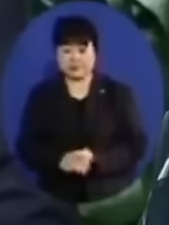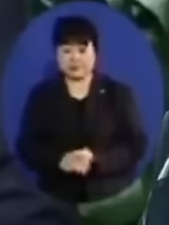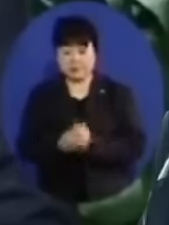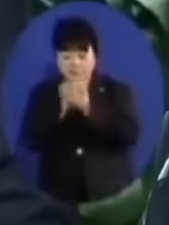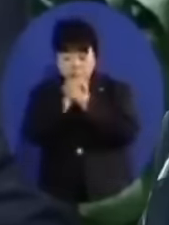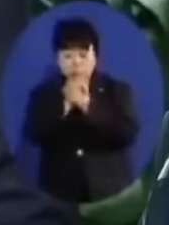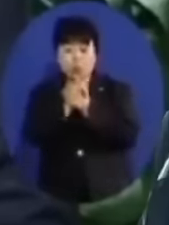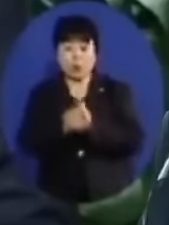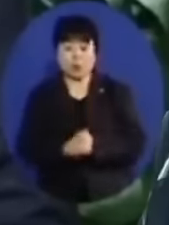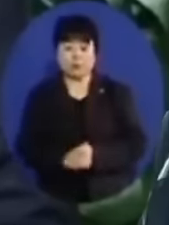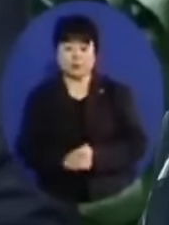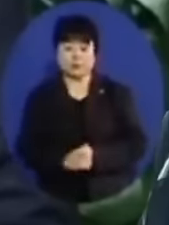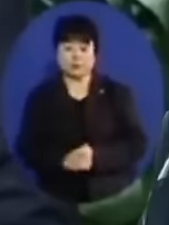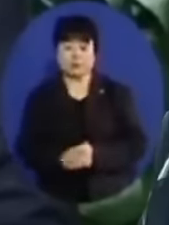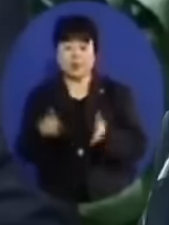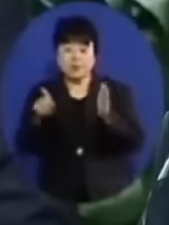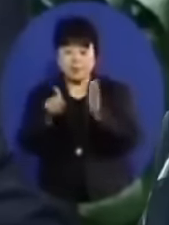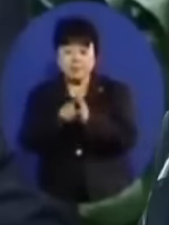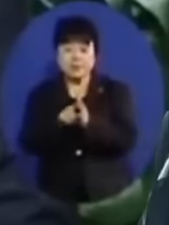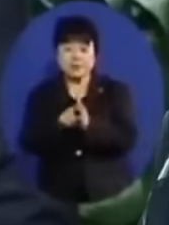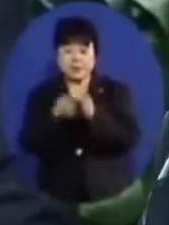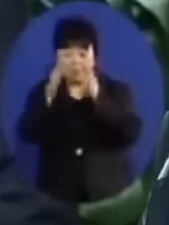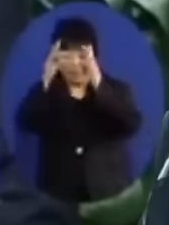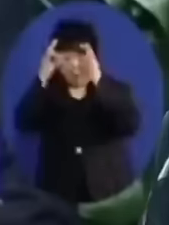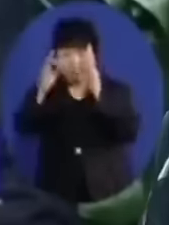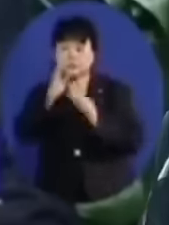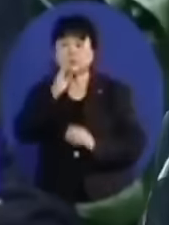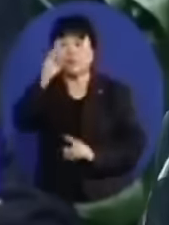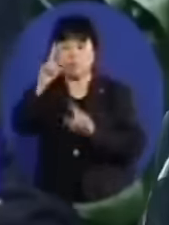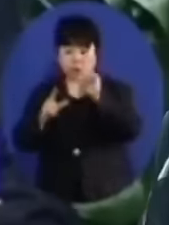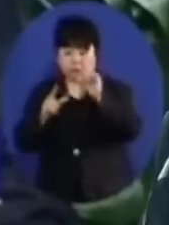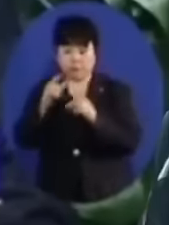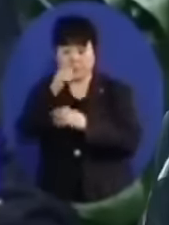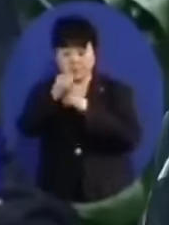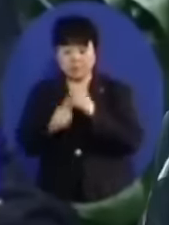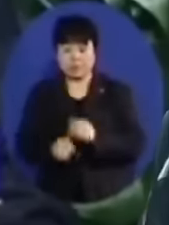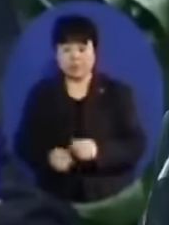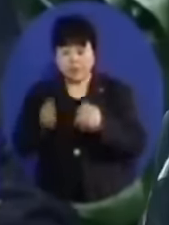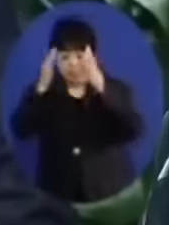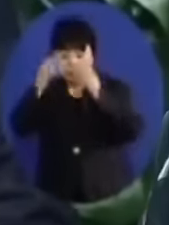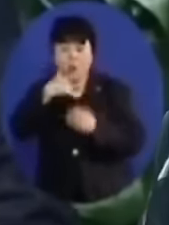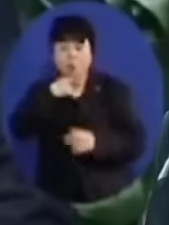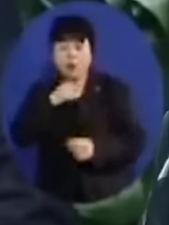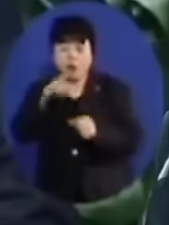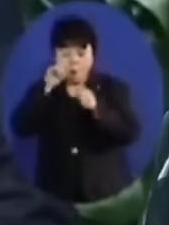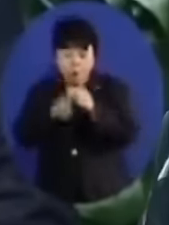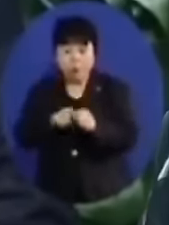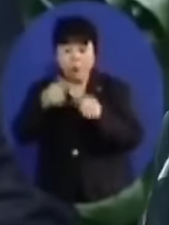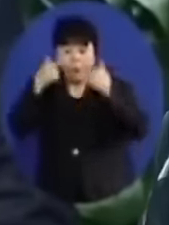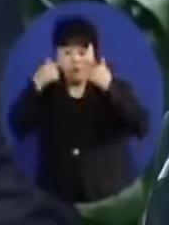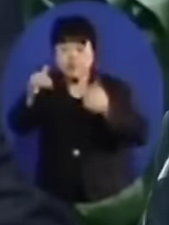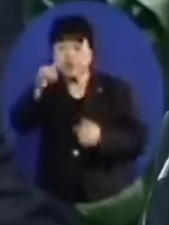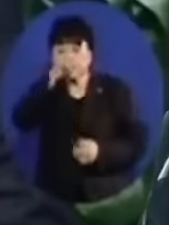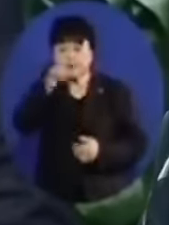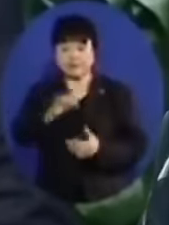기도도 믿어는 바라는 것들의 실상이라고 바라는 목표가 분명히 있어야 되는 것입니다.